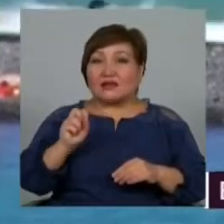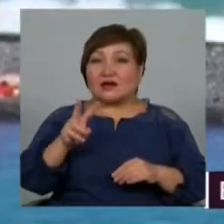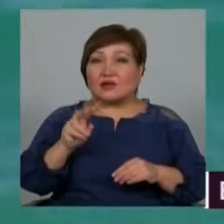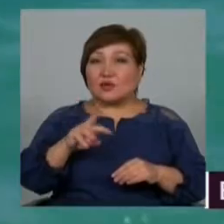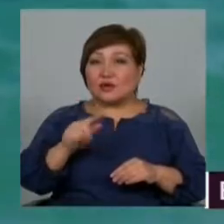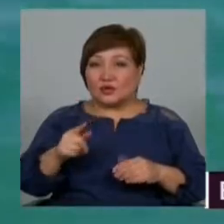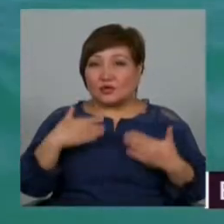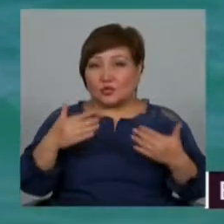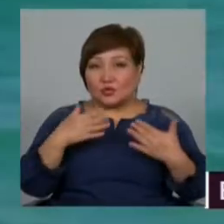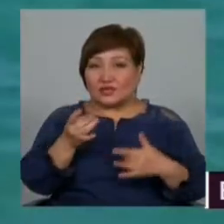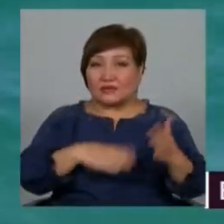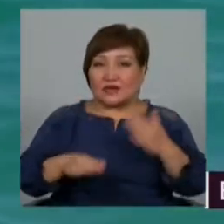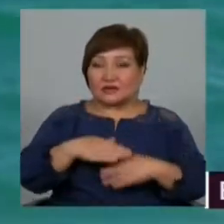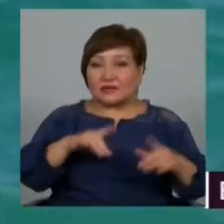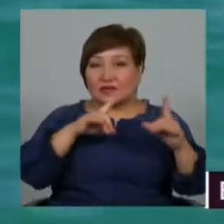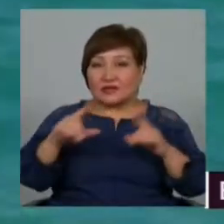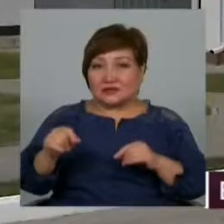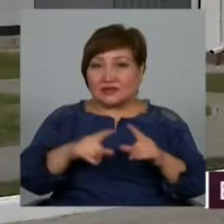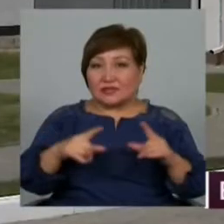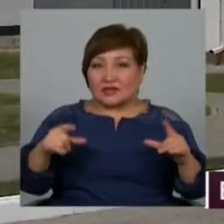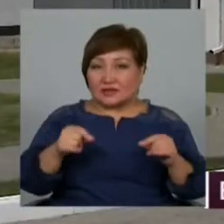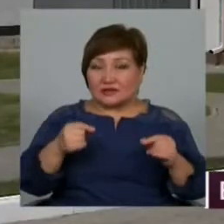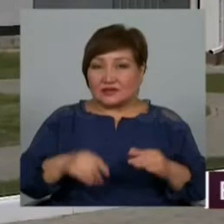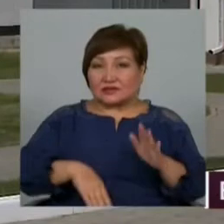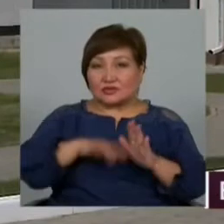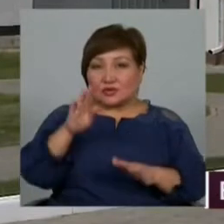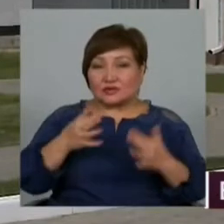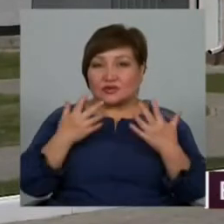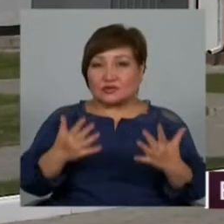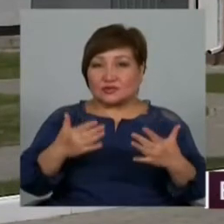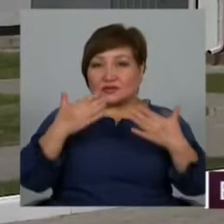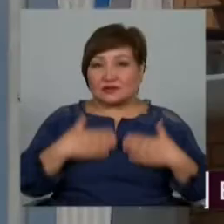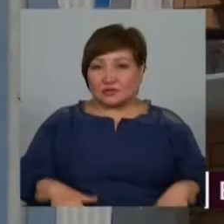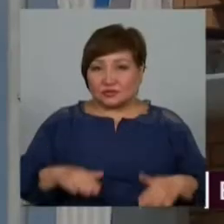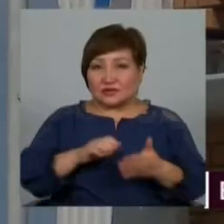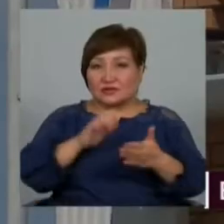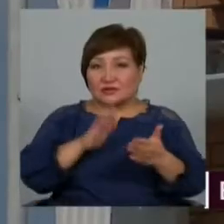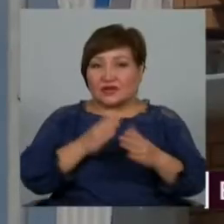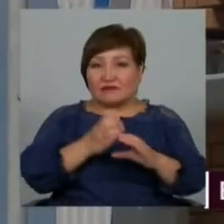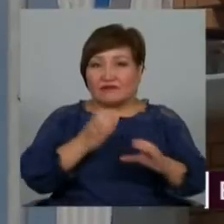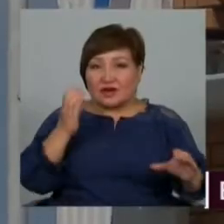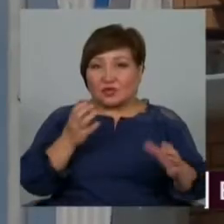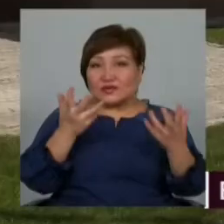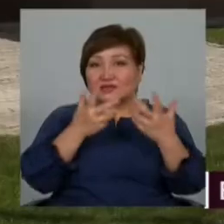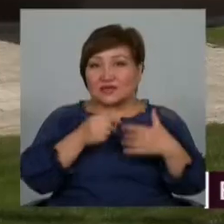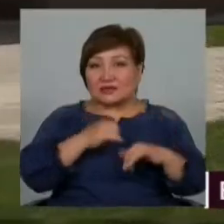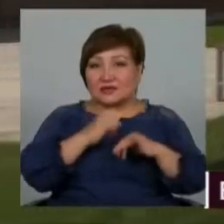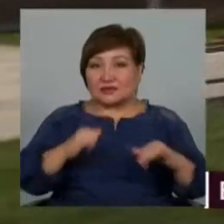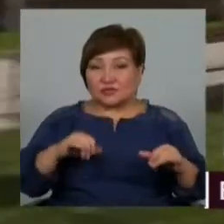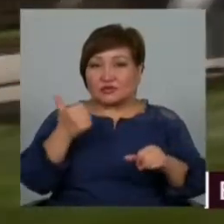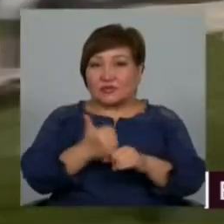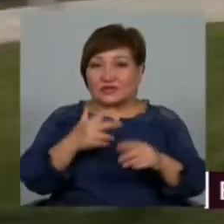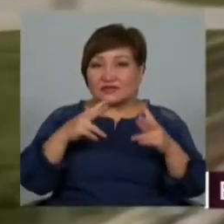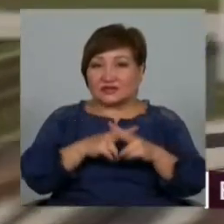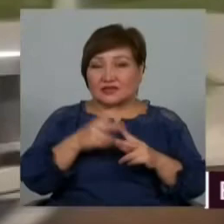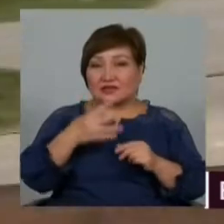аймағы бағытындағы билеттерге деген жоғары сұранысты қанағаттандыру үшін тіркеме вагондардың саны артты. Бүгінен бастап алдағы 45